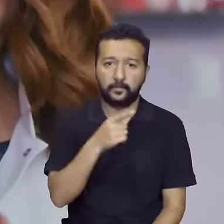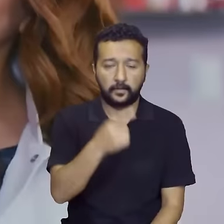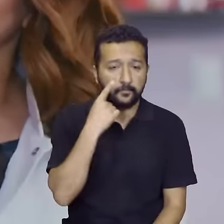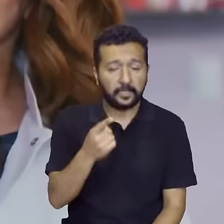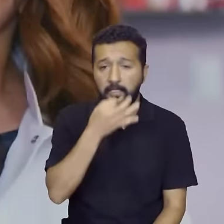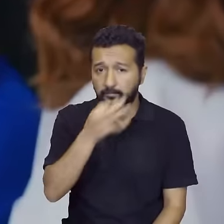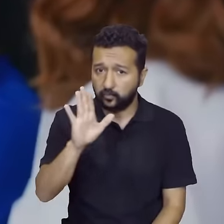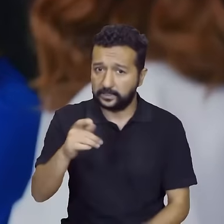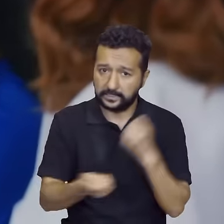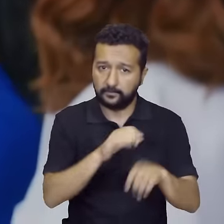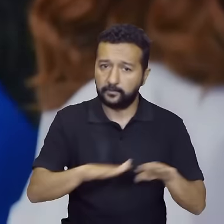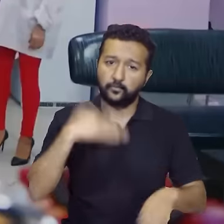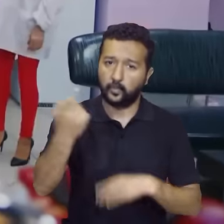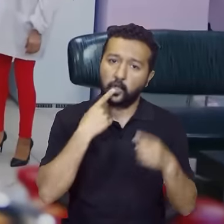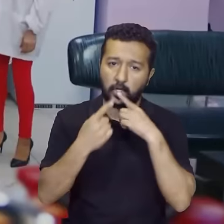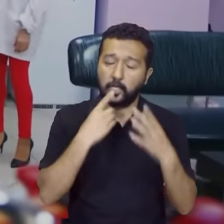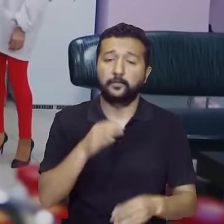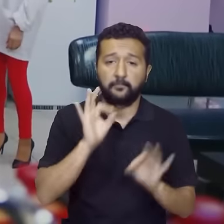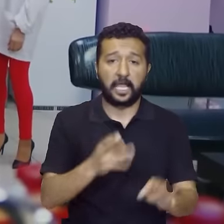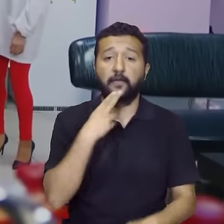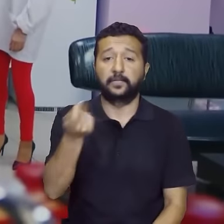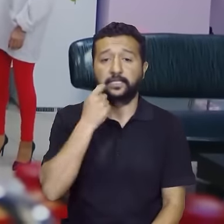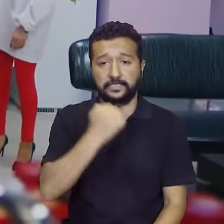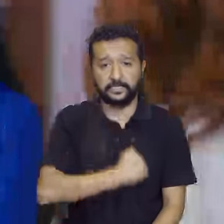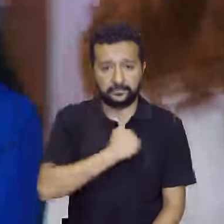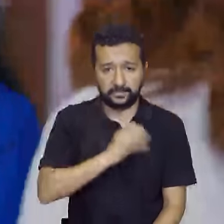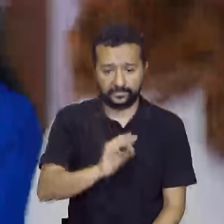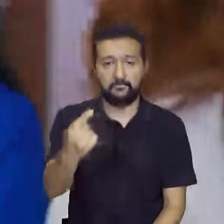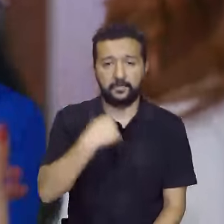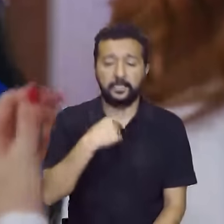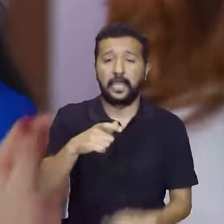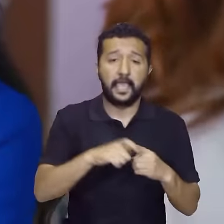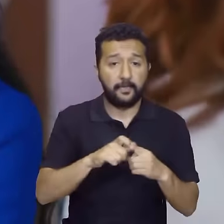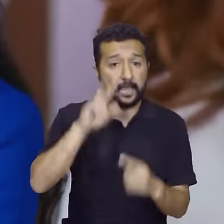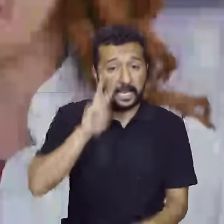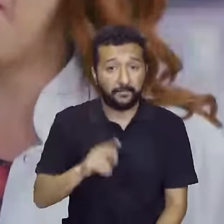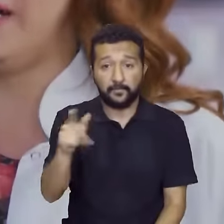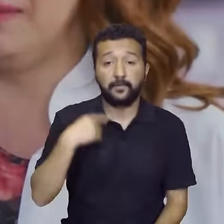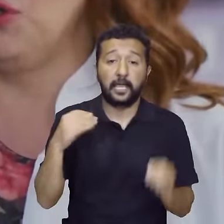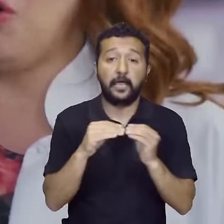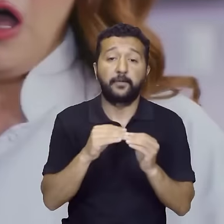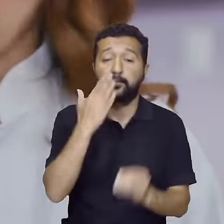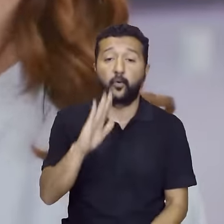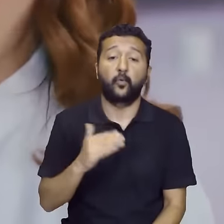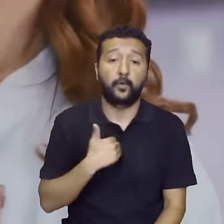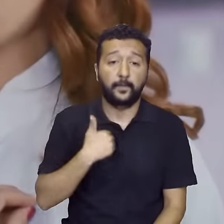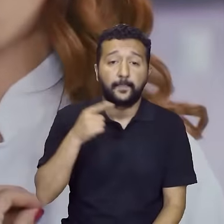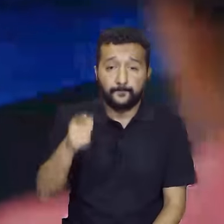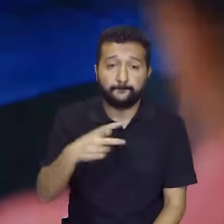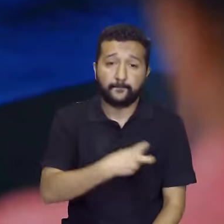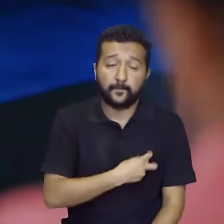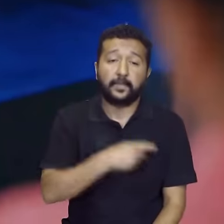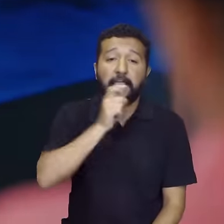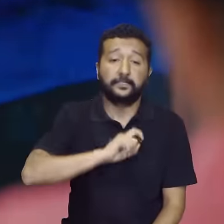Ya bak, müsaade et, işimi bitireyim sonra konuşuruz. Bak yine abla dedin, kızmışsın sen bana. Emel yeminle benim bir kabahatim yok. Ya ben